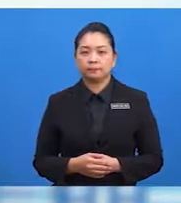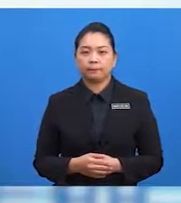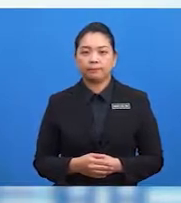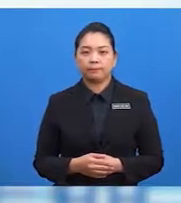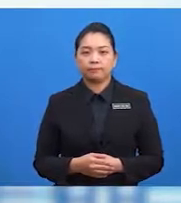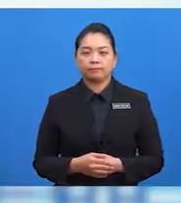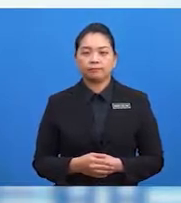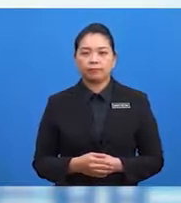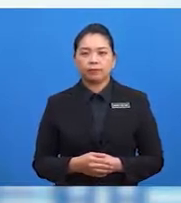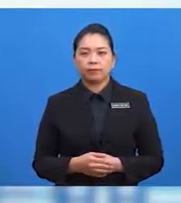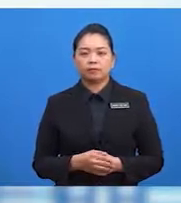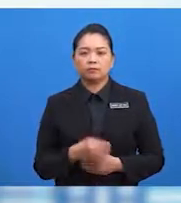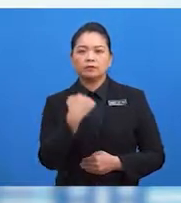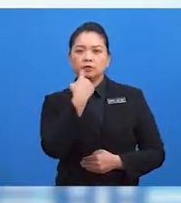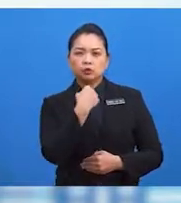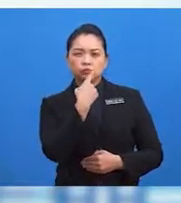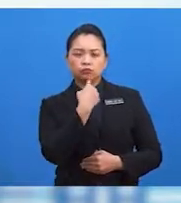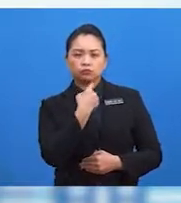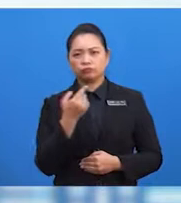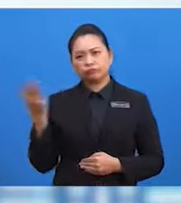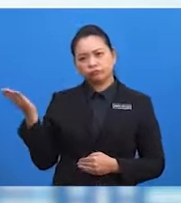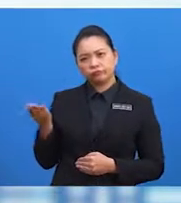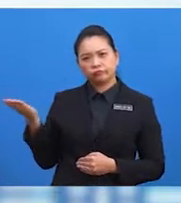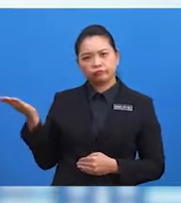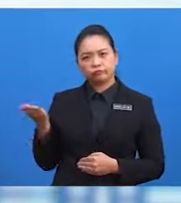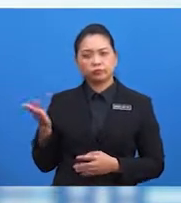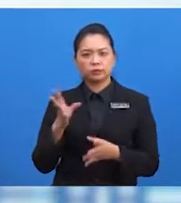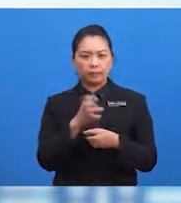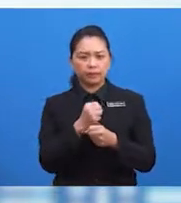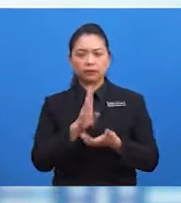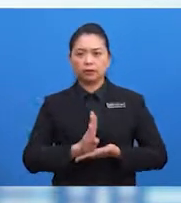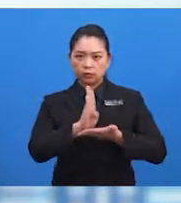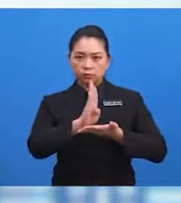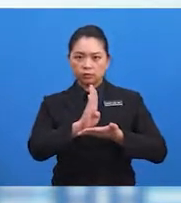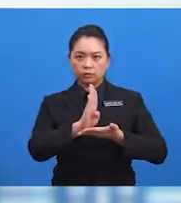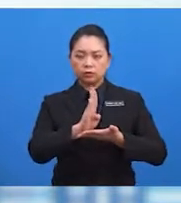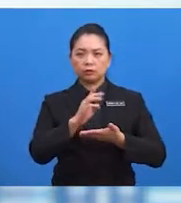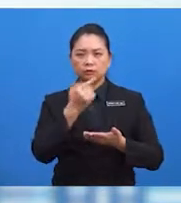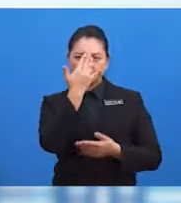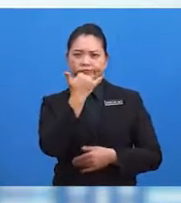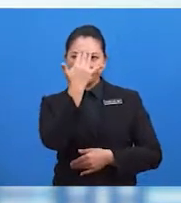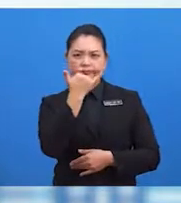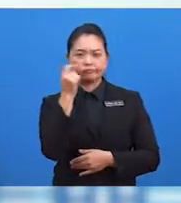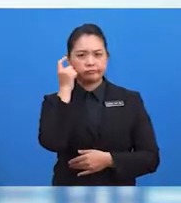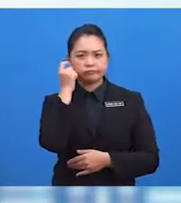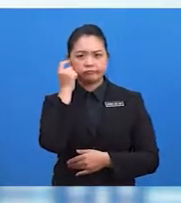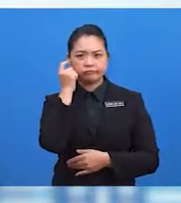Dari pihak manakah semua golongan ini mendapat bantuan? Apakah tujuannya?